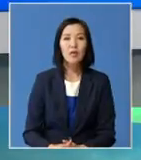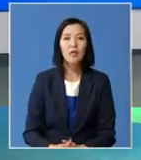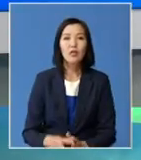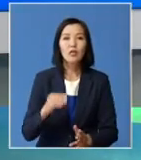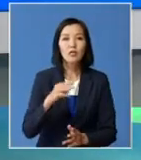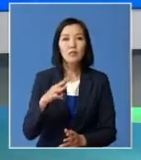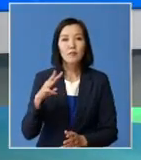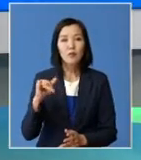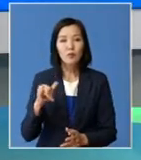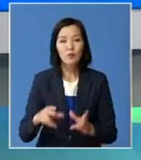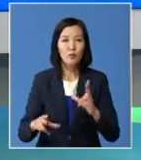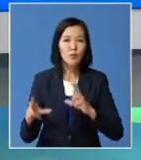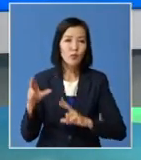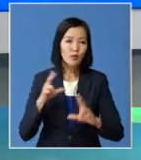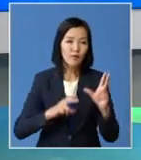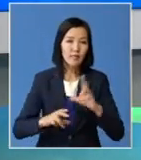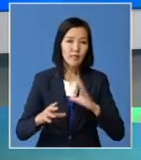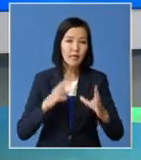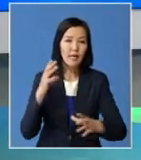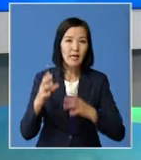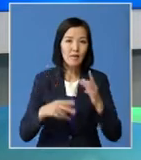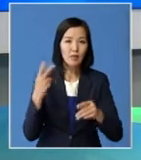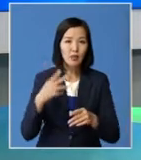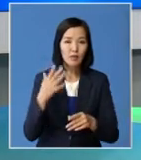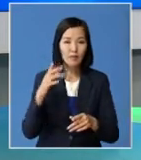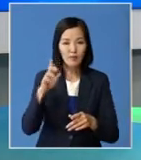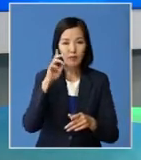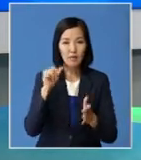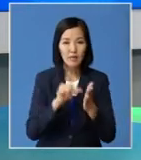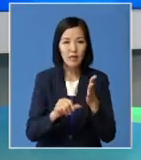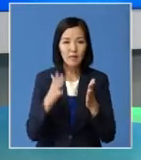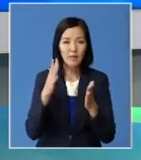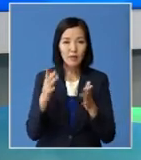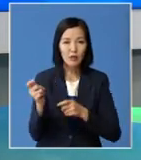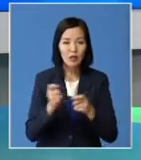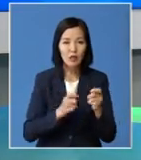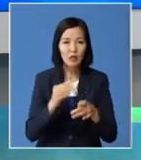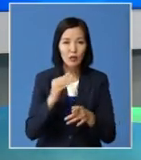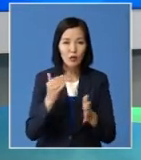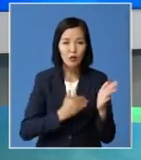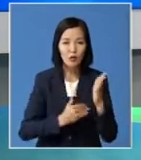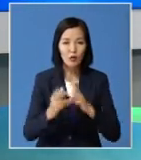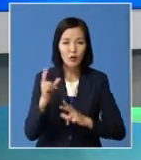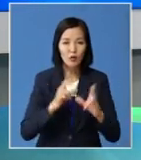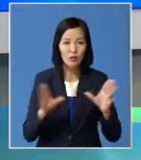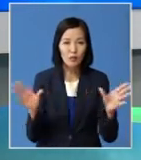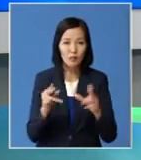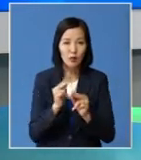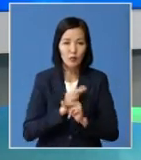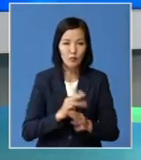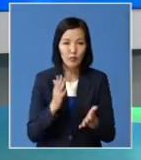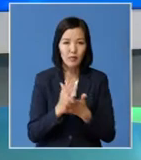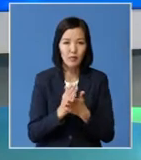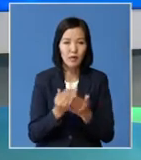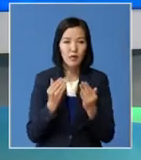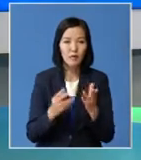Жетісу мемлекеттік университеті әлемдегі 25 мемлекеттегі 65 жетекші жоғары оқу орнымен ғылыми орталықтарымен тығыз қарым-қатынас орнатқан.